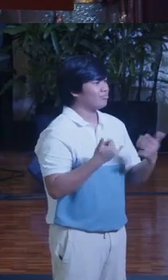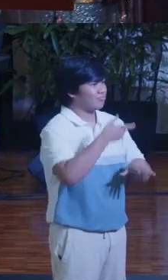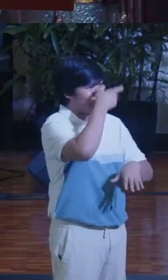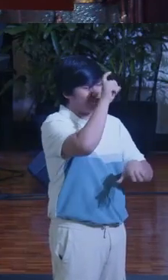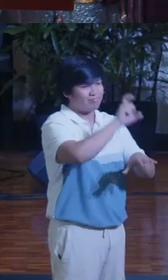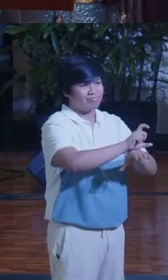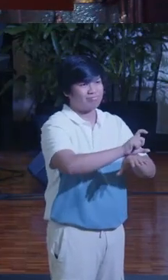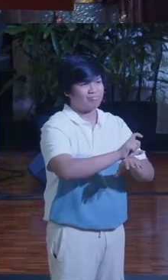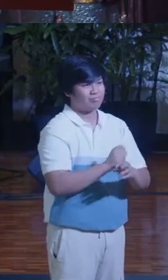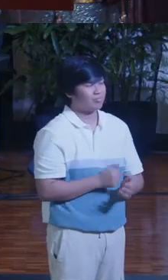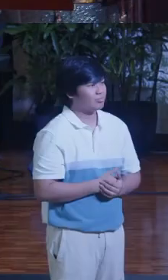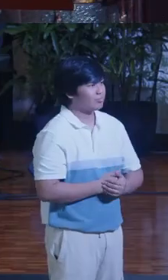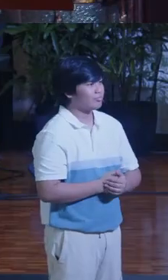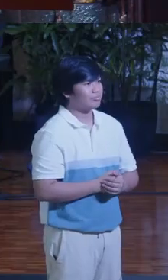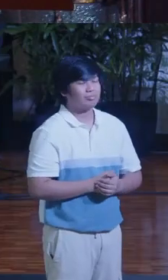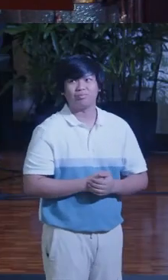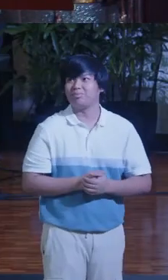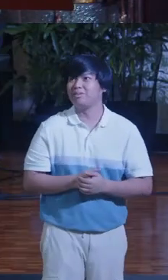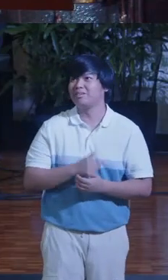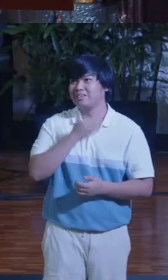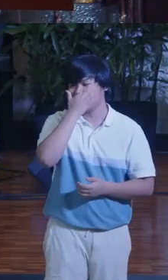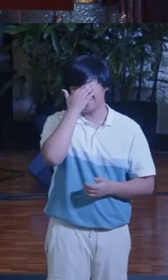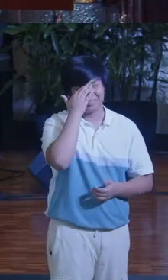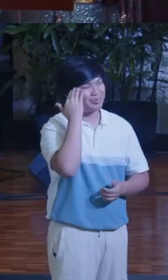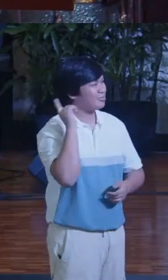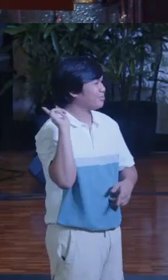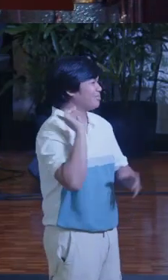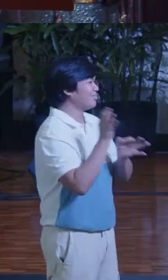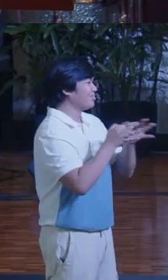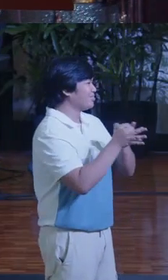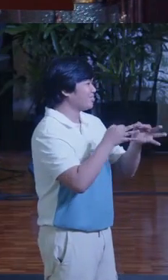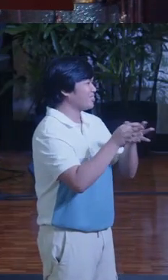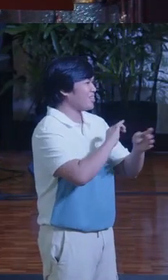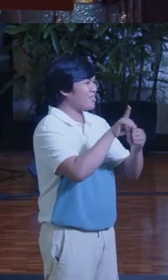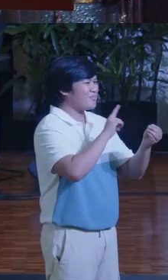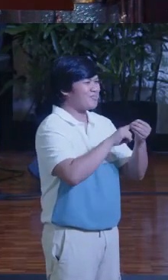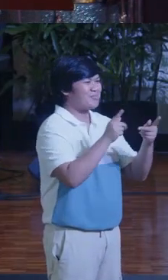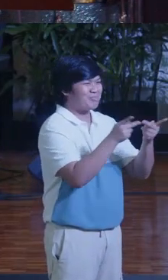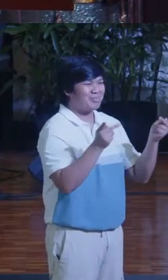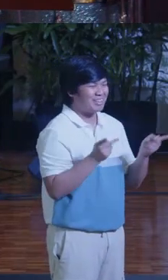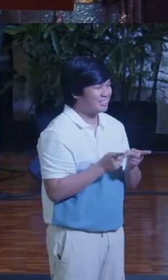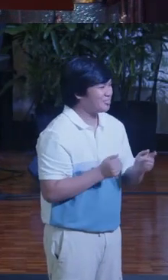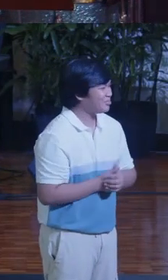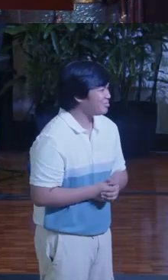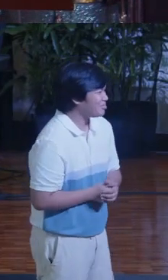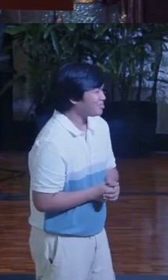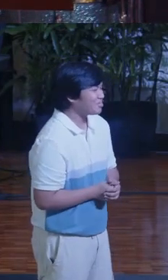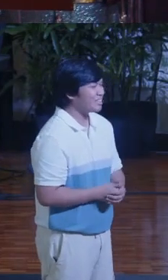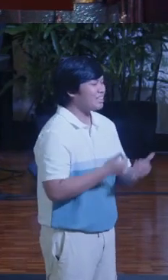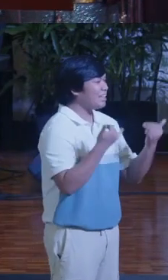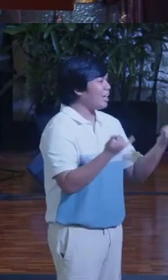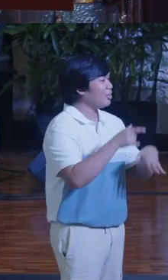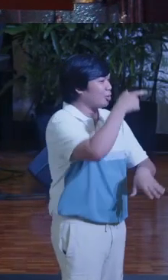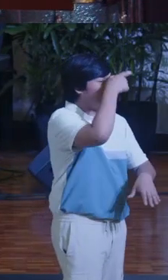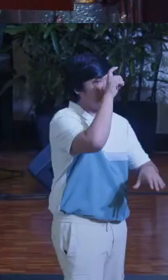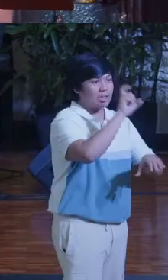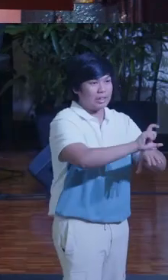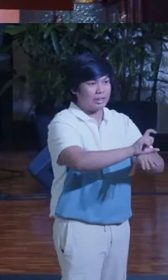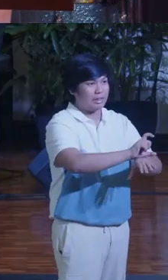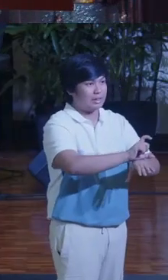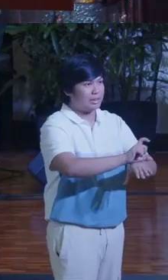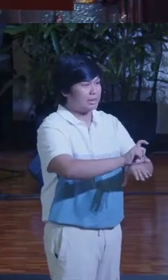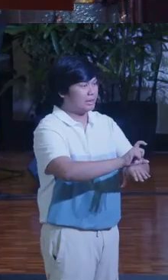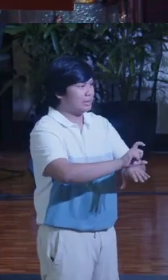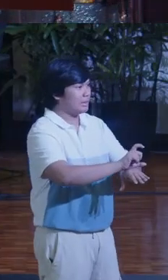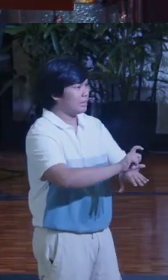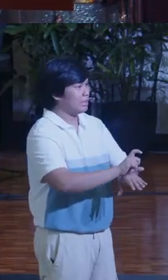Galatia, at Antalya, isang coastal region sa south, no? Sa modern Turkey po,